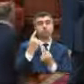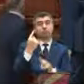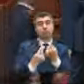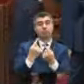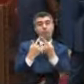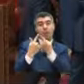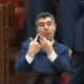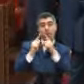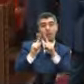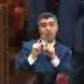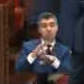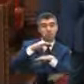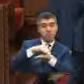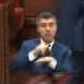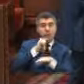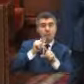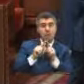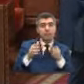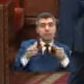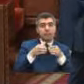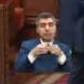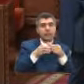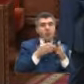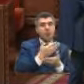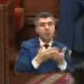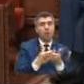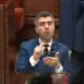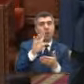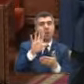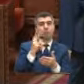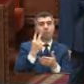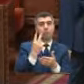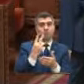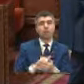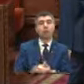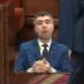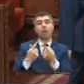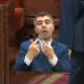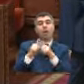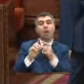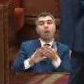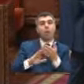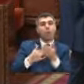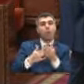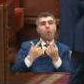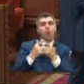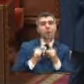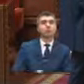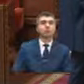الصغرى التي يصل عددها حاليا الى 125 سد صغيرا، بالاضافه الى مجموعه من السدود توجد قيد